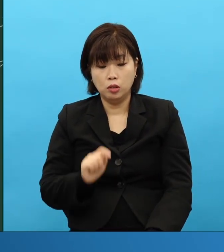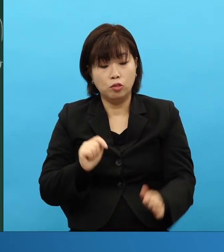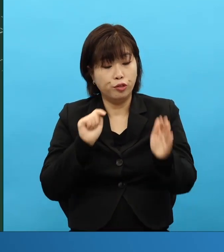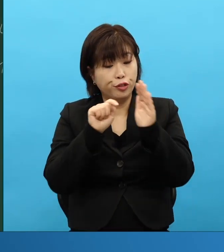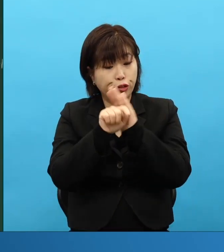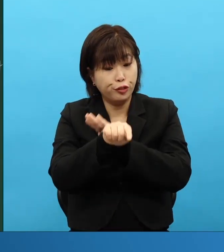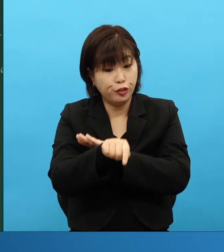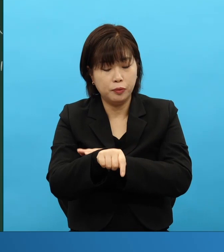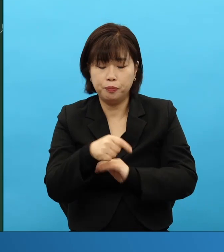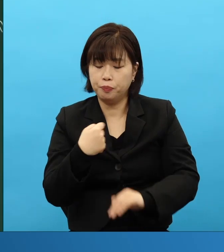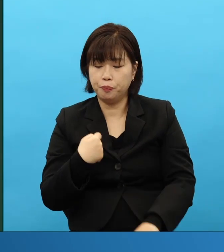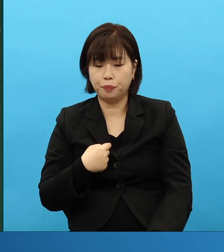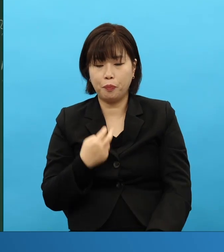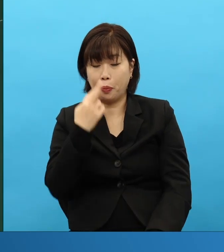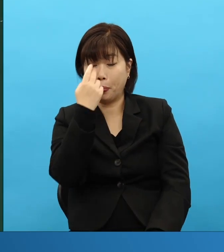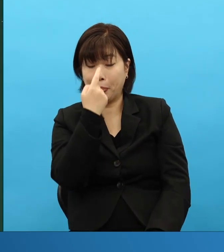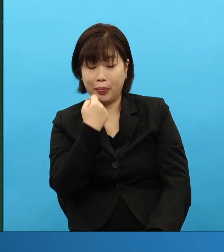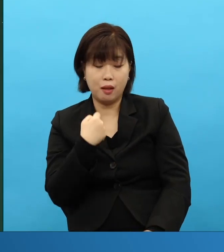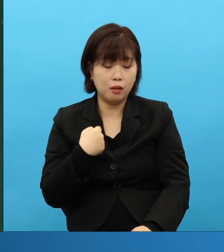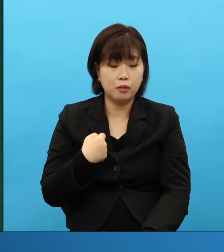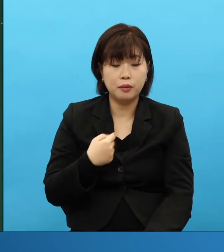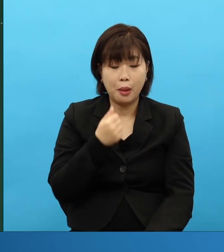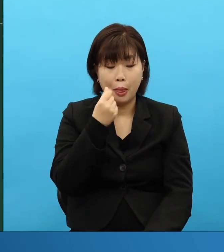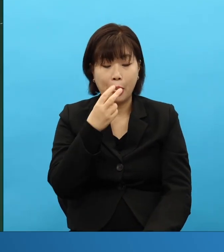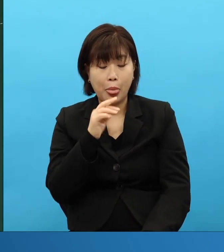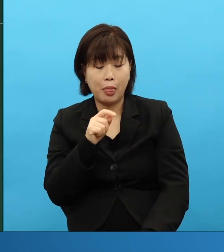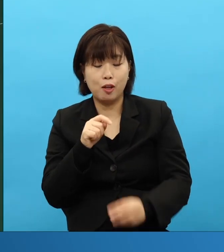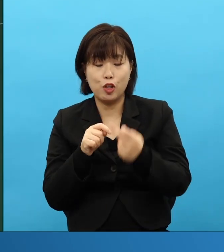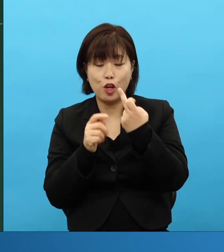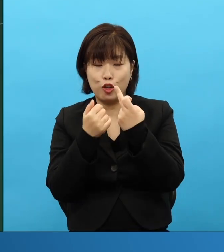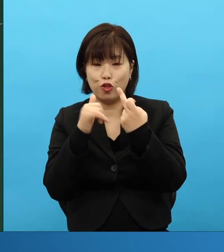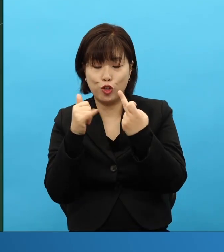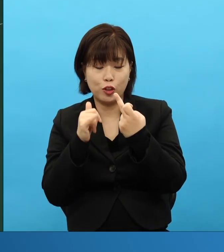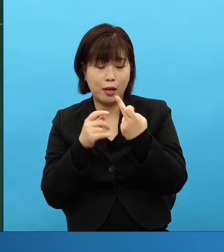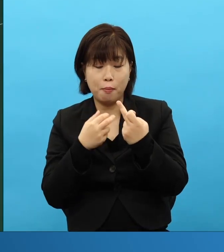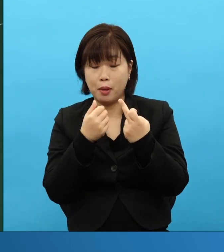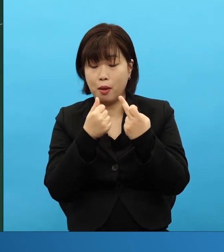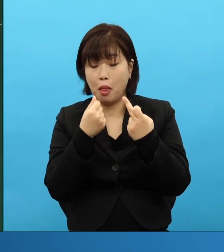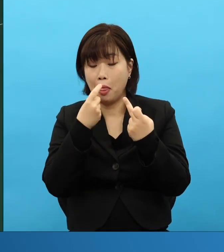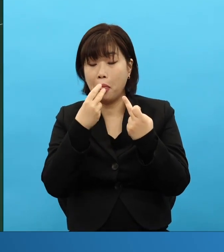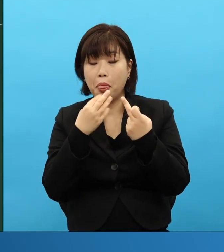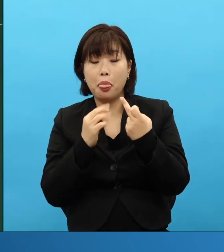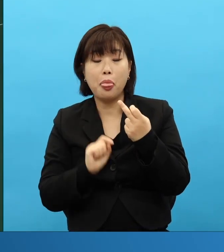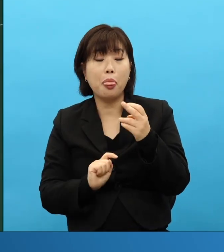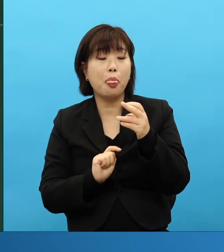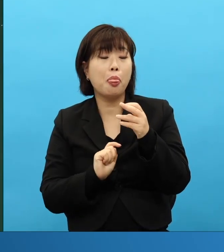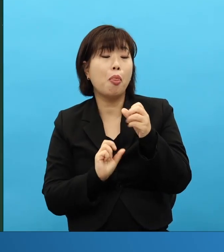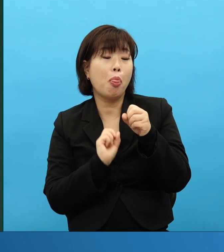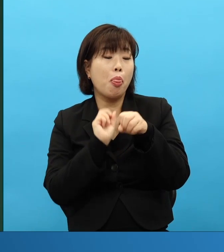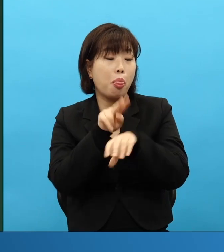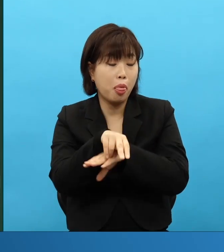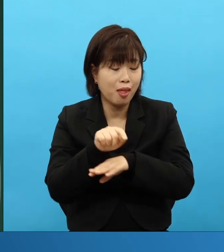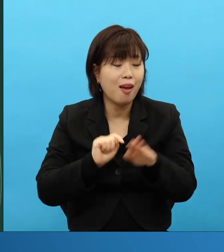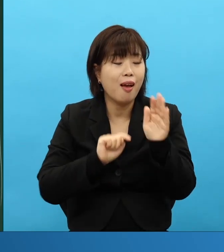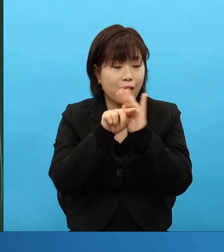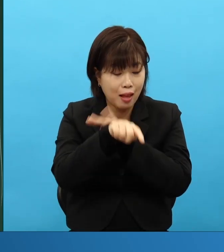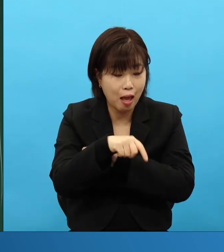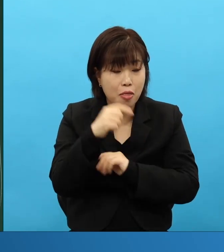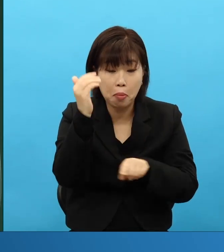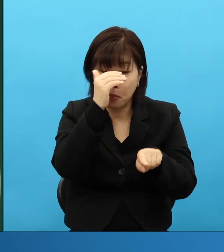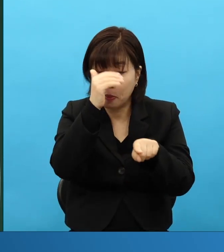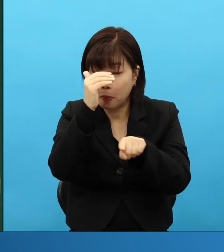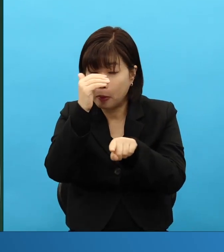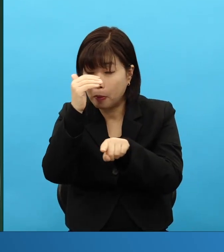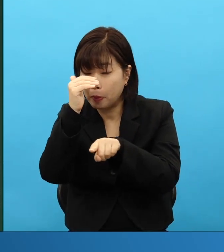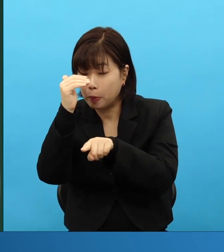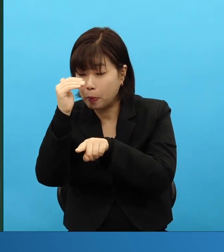있어 안 돼요. They have like large cities, and there are giants there. 12명 중에 10명이 안 된다고 했습니다. That we saw that out of the 12, 10 of them said they could 자, not go. 그런 여론이면